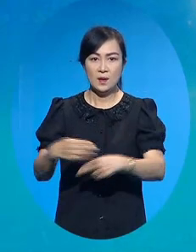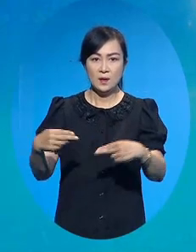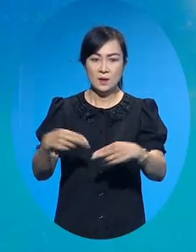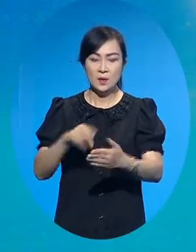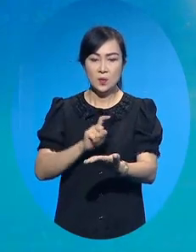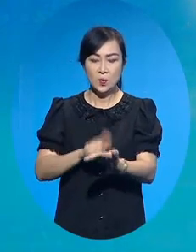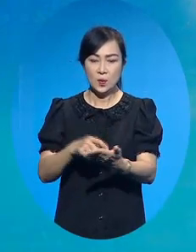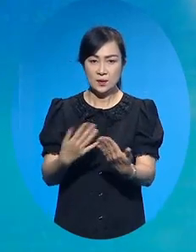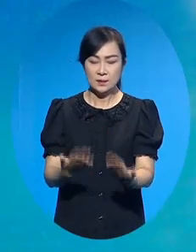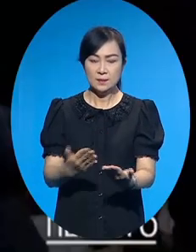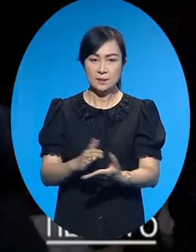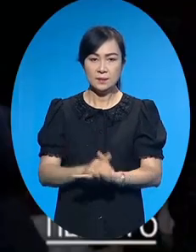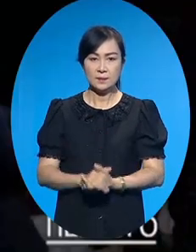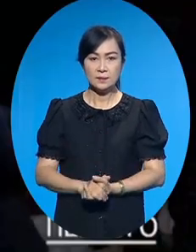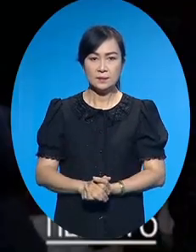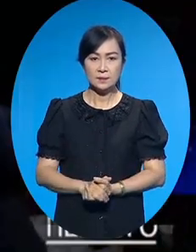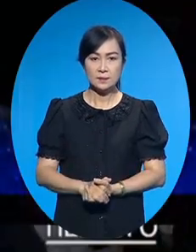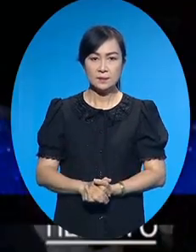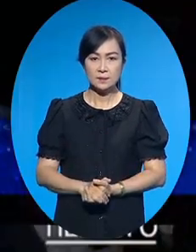này.